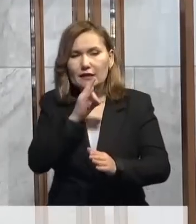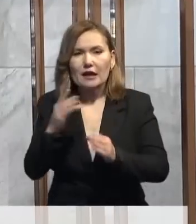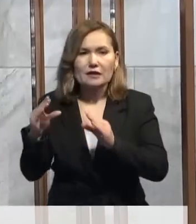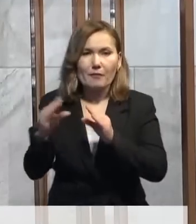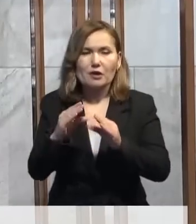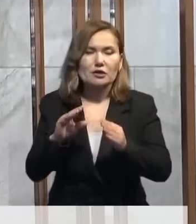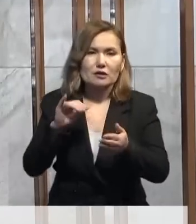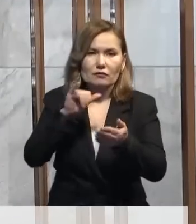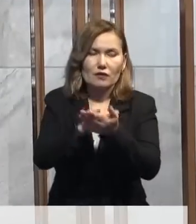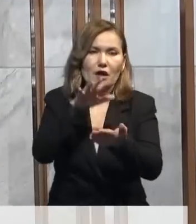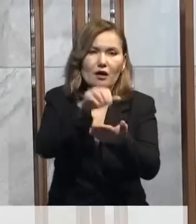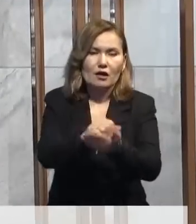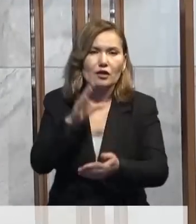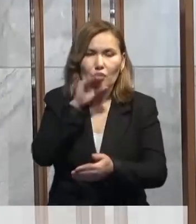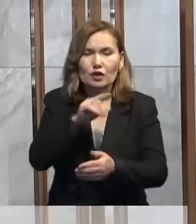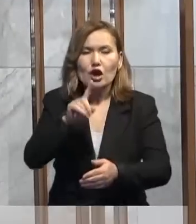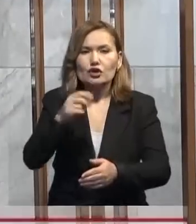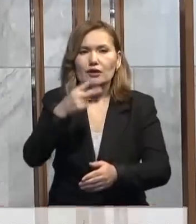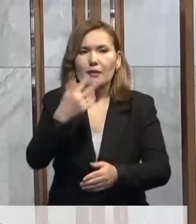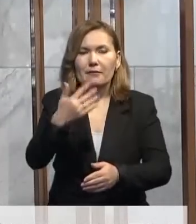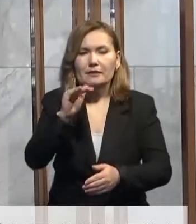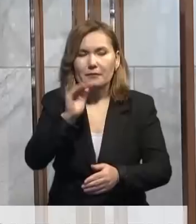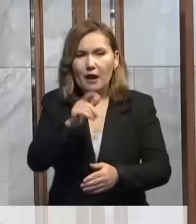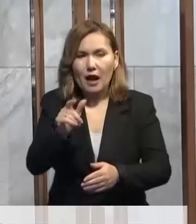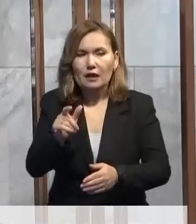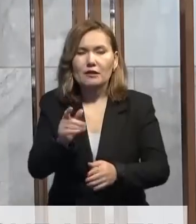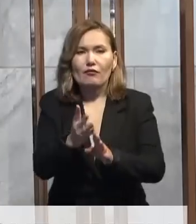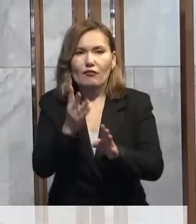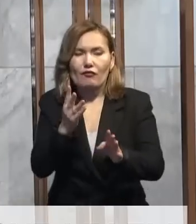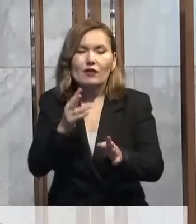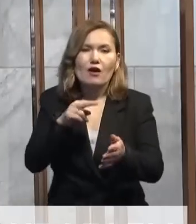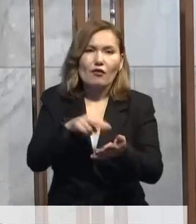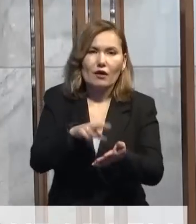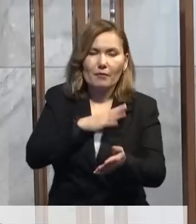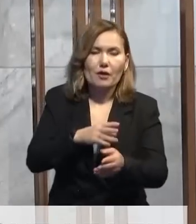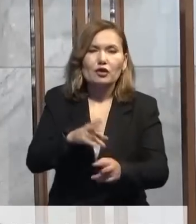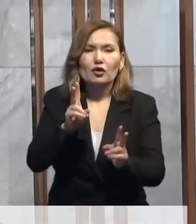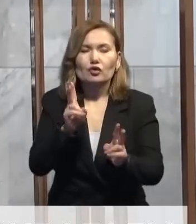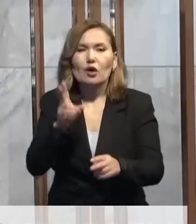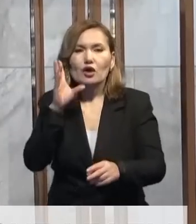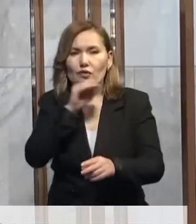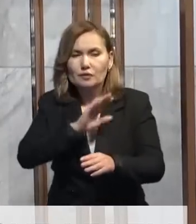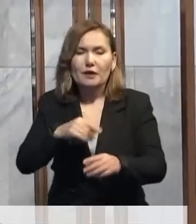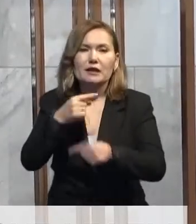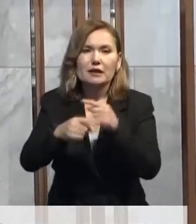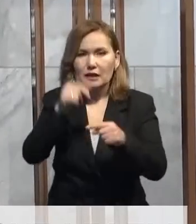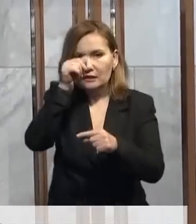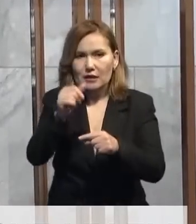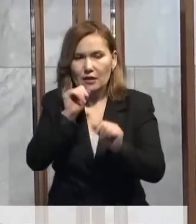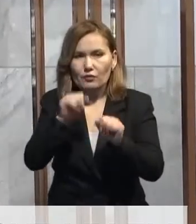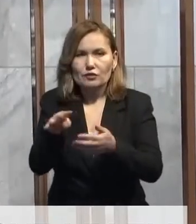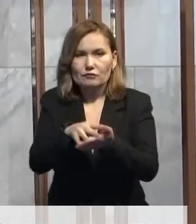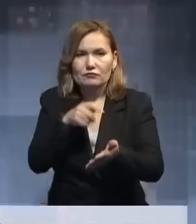сайтқа кірушілер саны 25 мың адам болды. Бірақ бағдарламада сайтта қате болған жоқ. Бұл жолы үлгермеген жандар келесі айда өтініш қалдыруға болады.